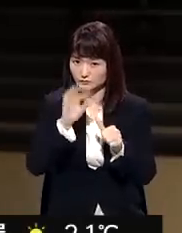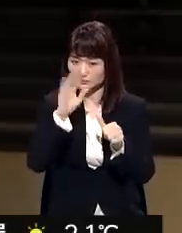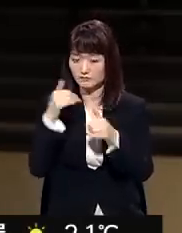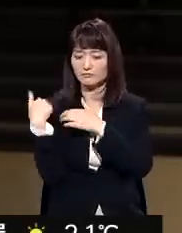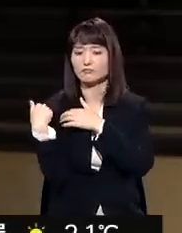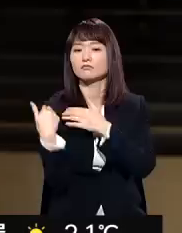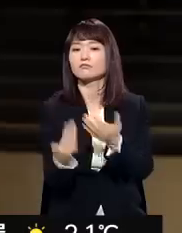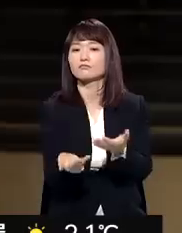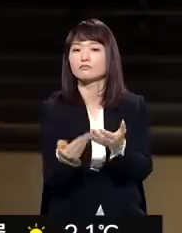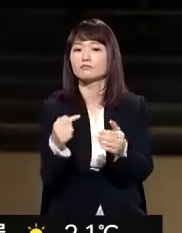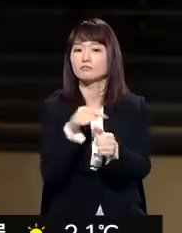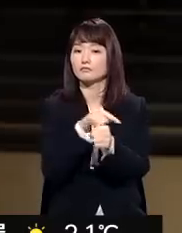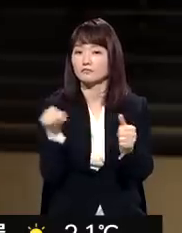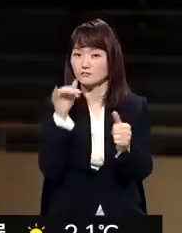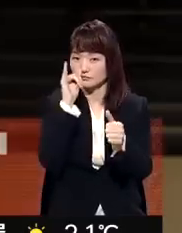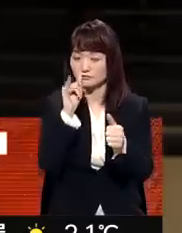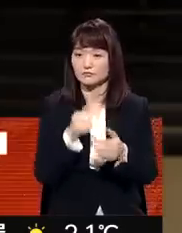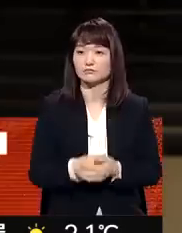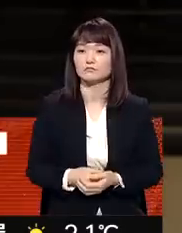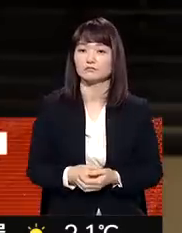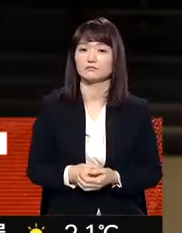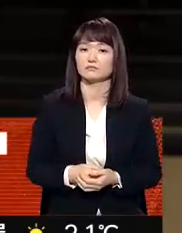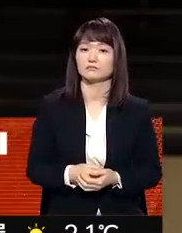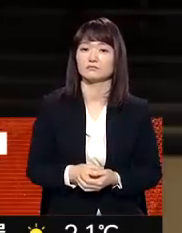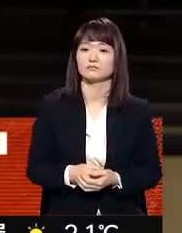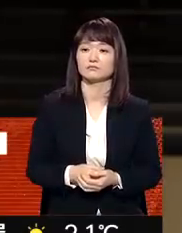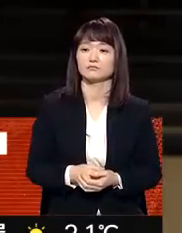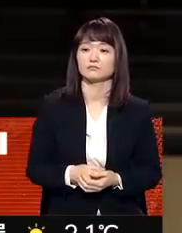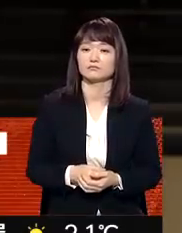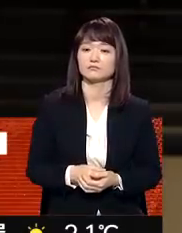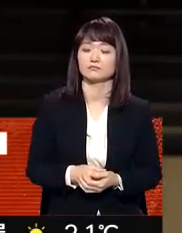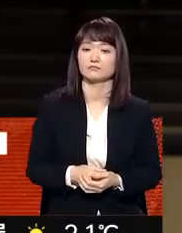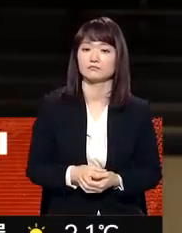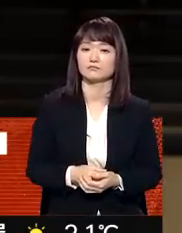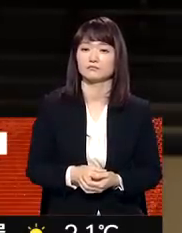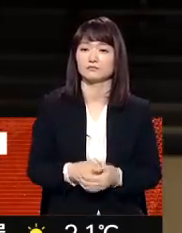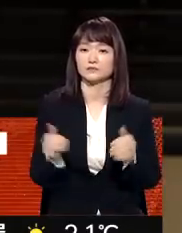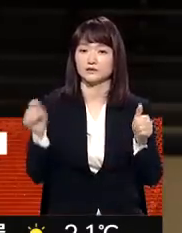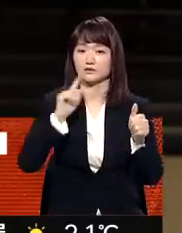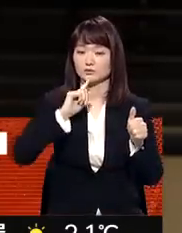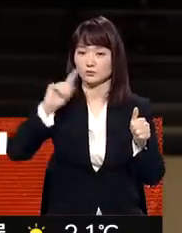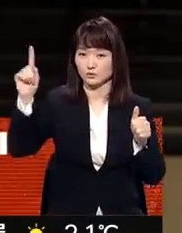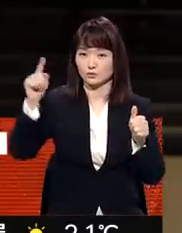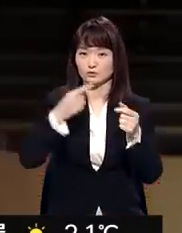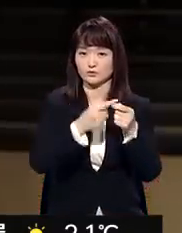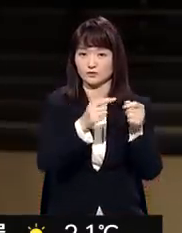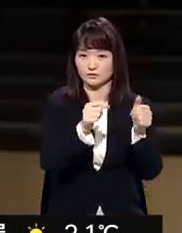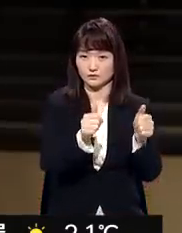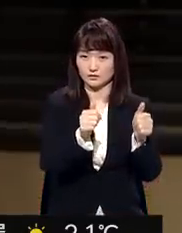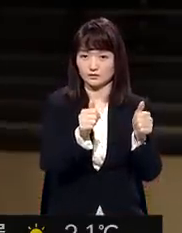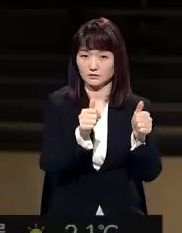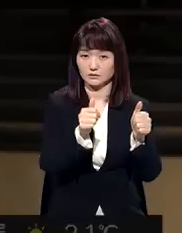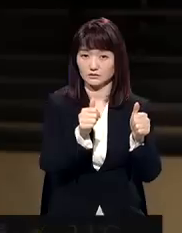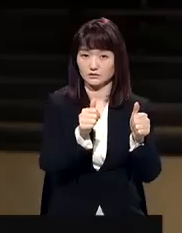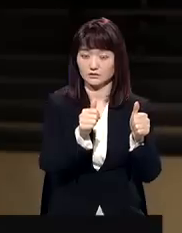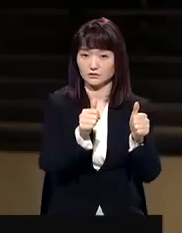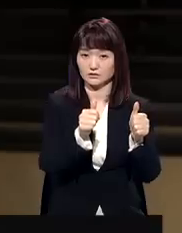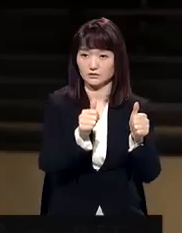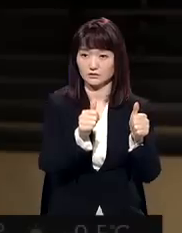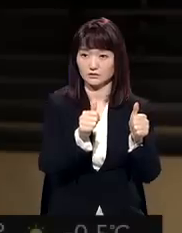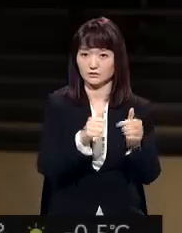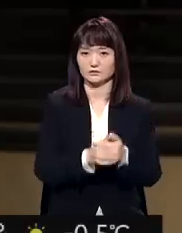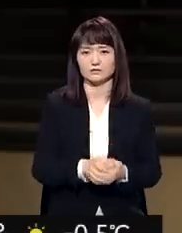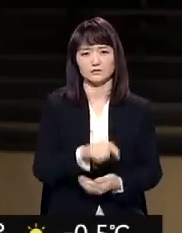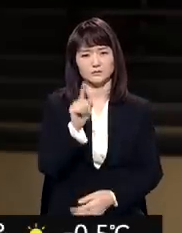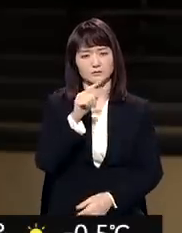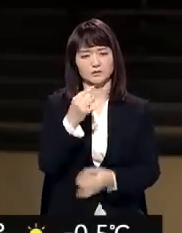내버려두면서 살인이 가능합니다 부작위한 살인죄가 가능한 거죠 그래서 기소가 됐는데 1심에서는 지금 얘기한 것처럼